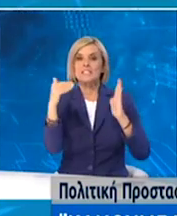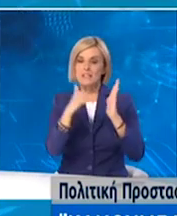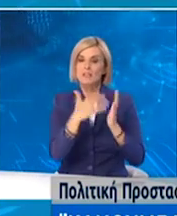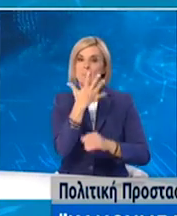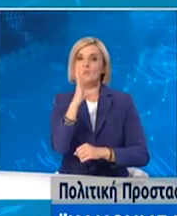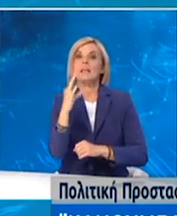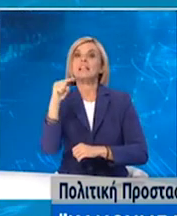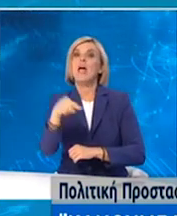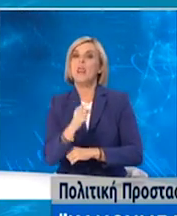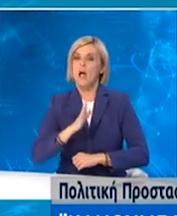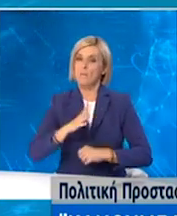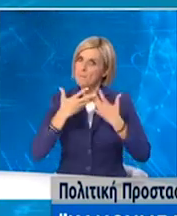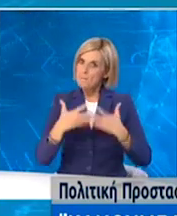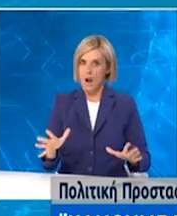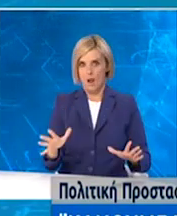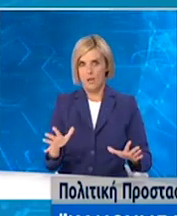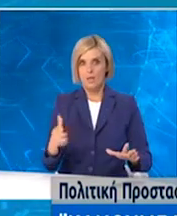23.559 άτομα, έχουν διεξαχθεί